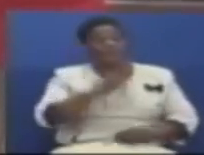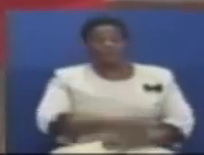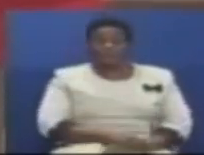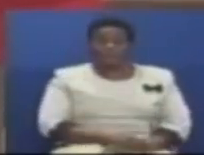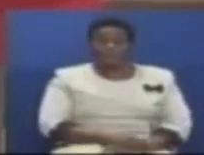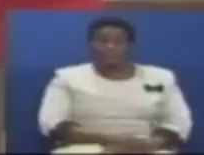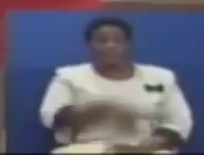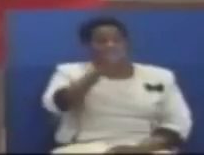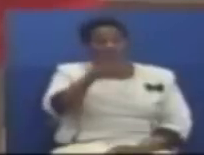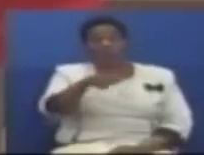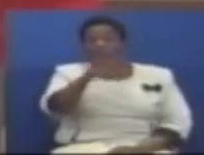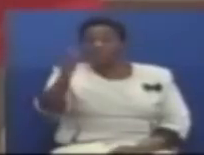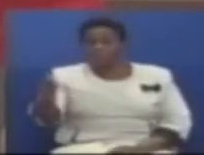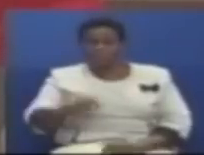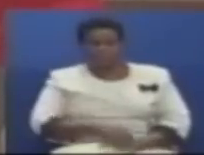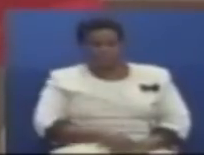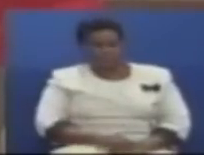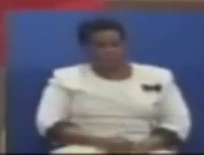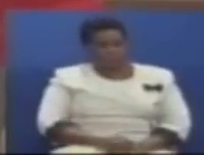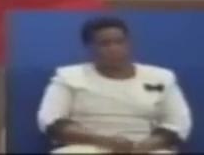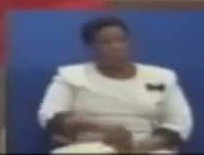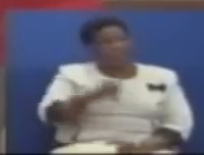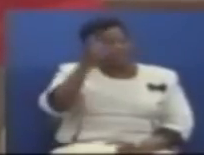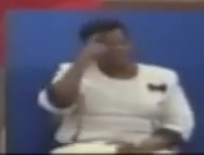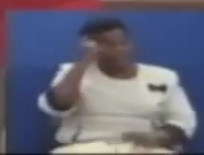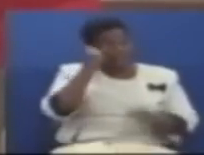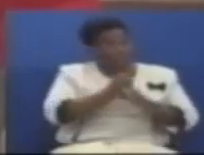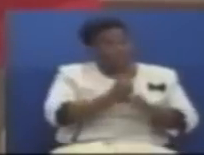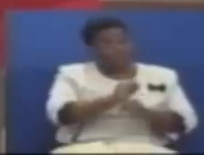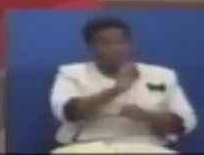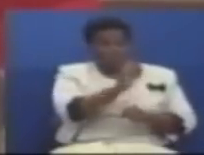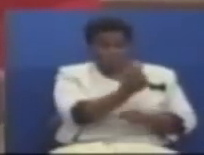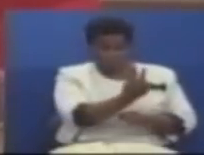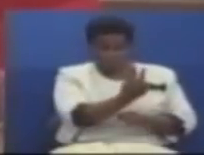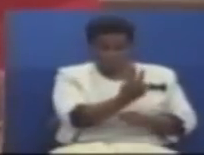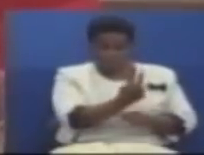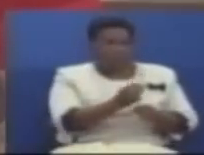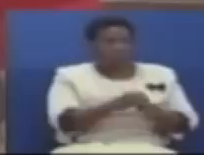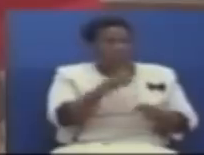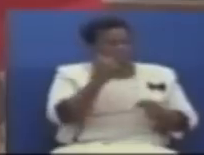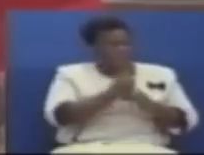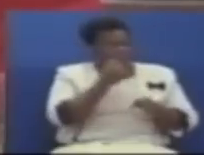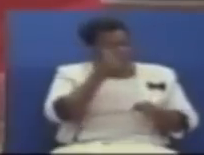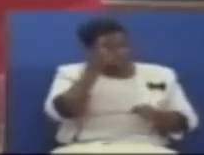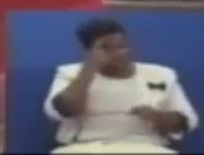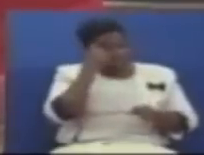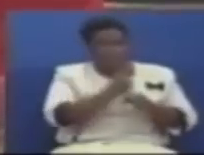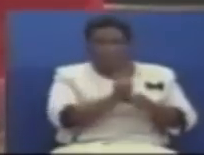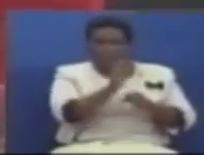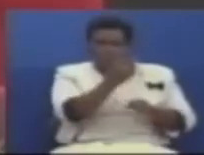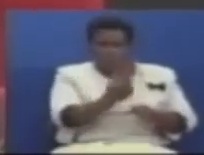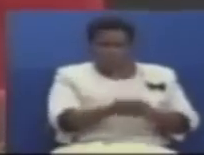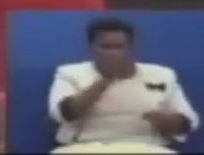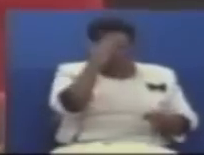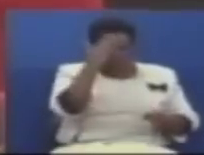wa Tanzania, na akili kazi yake mbili tu, kujua ukweli na uongo. Ndio kazi ya akili, hayo